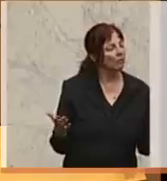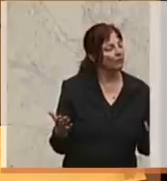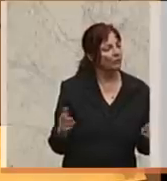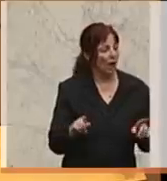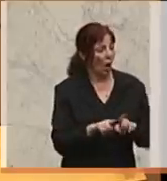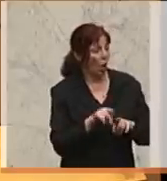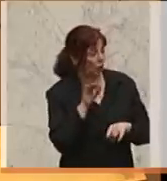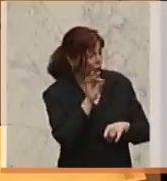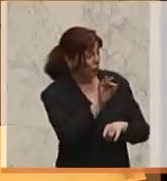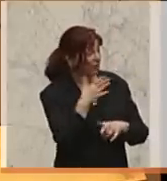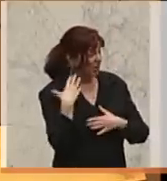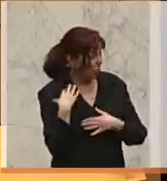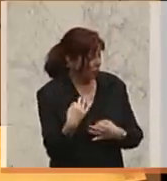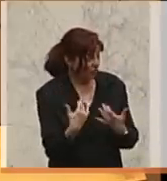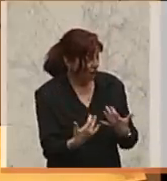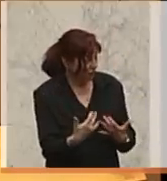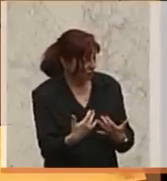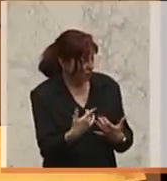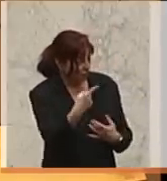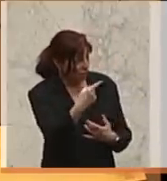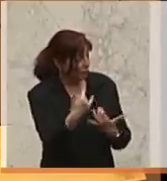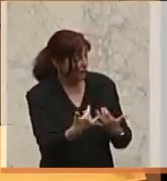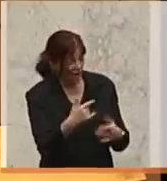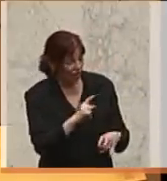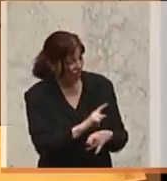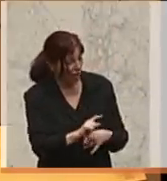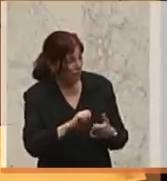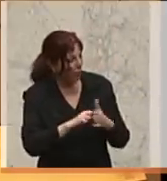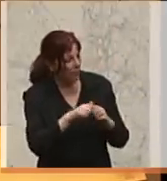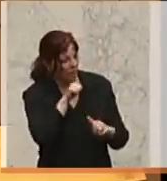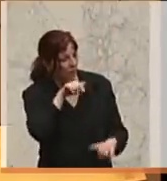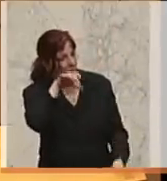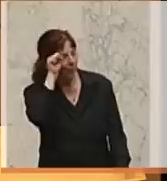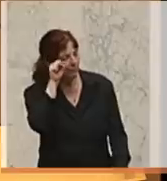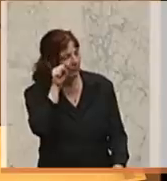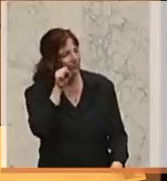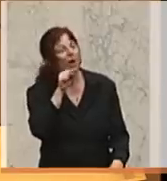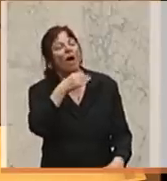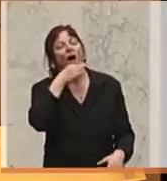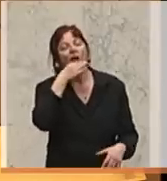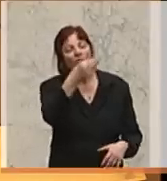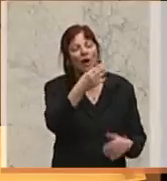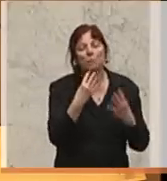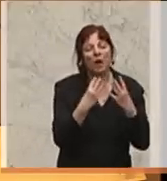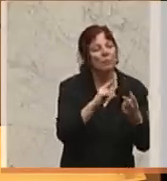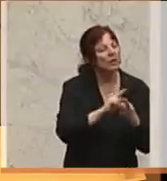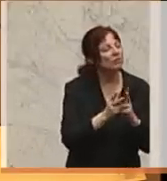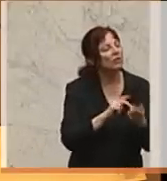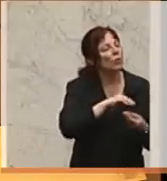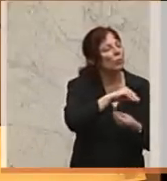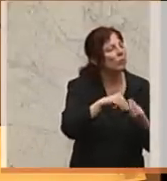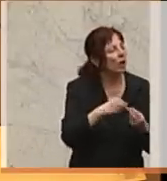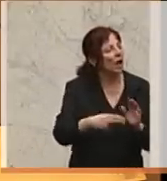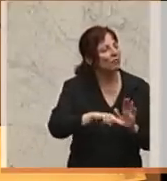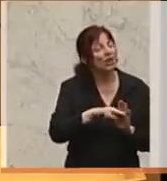einmal wiederholen, weil Sie ein mangelndes Problembewusstsein offensichtlich haben, wie man mit Anfragen des Parlaments umgeht. Die Werbeeinschaltungen in den